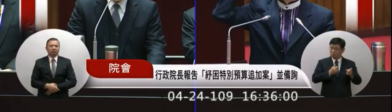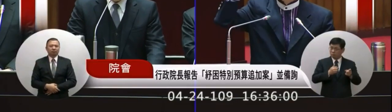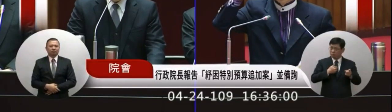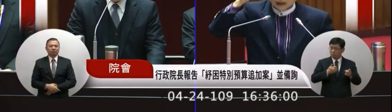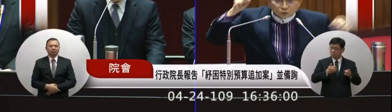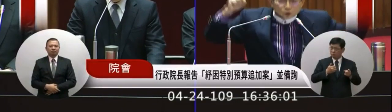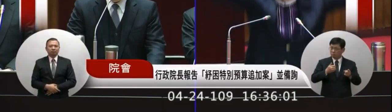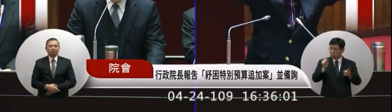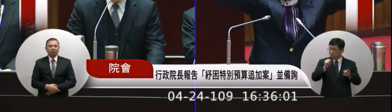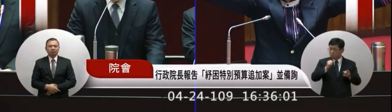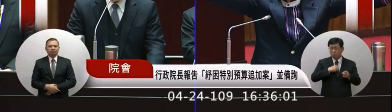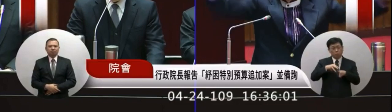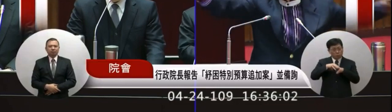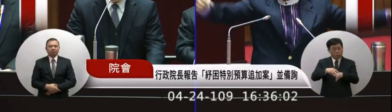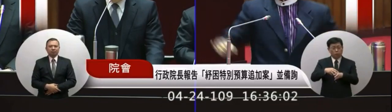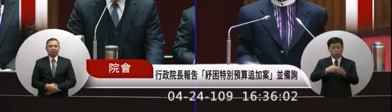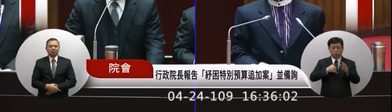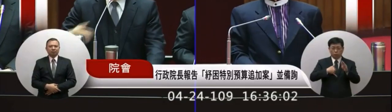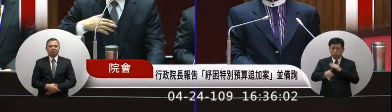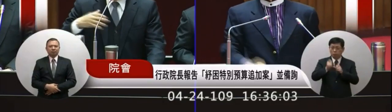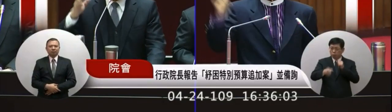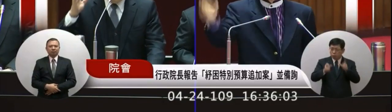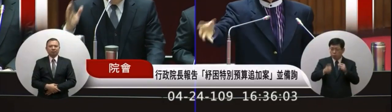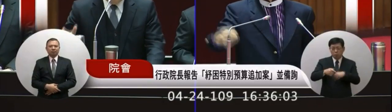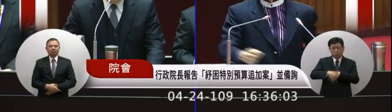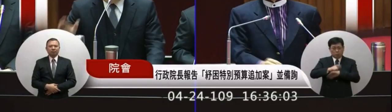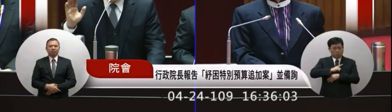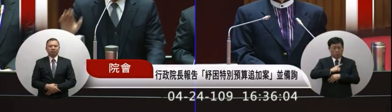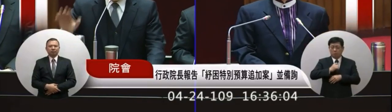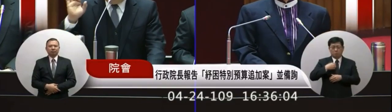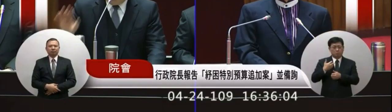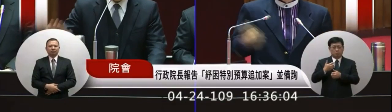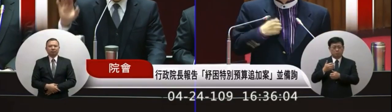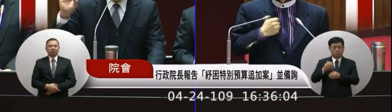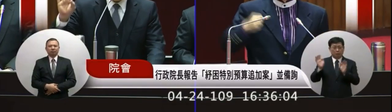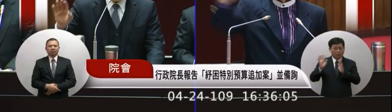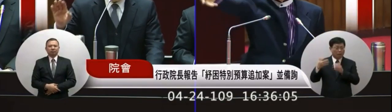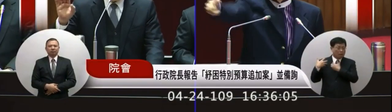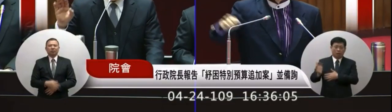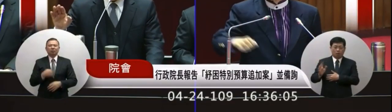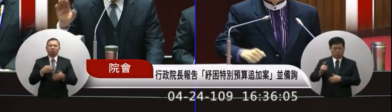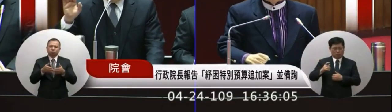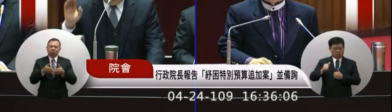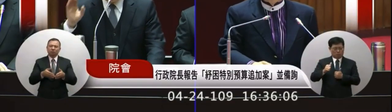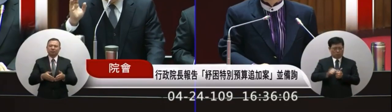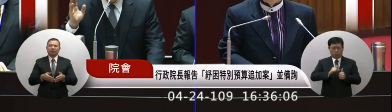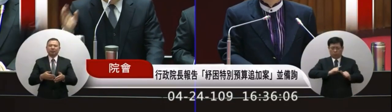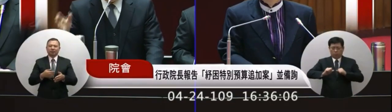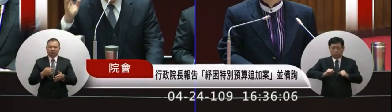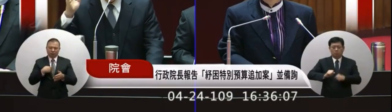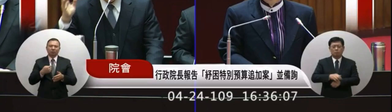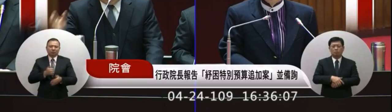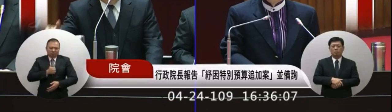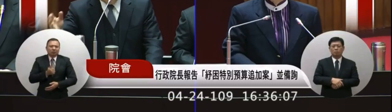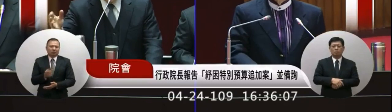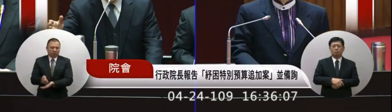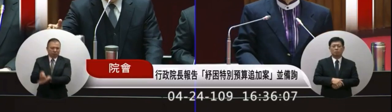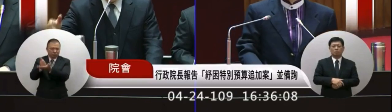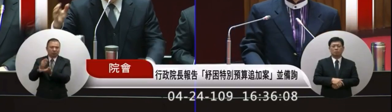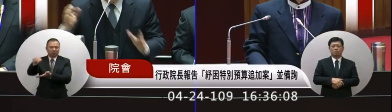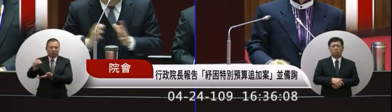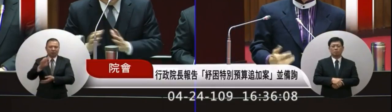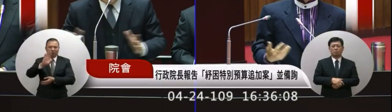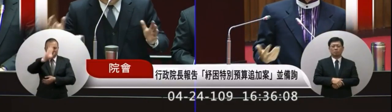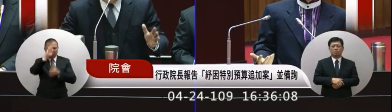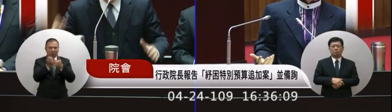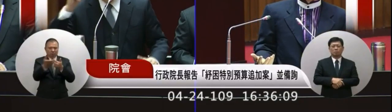不该说，能出去消费啊，救家里啊，不要靠子孙啊， 我要 靠自己，不要靠子孙啊。 我要尊重这个疫情